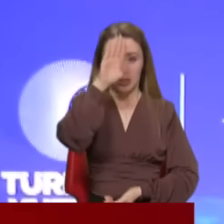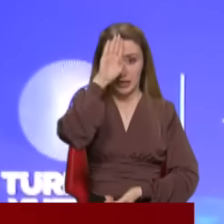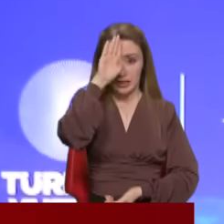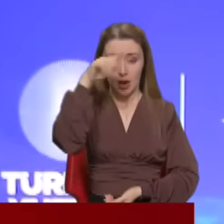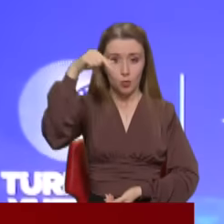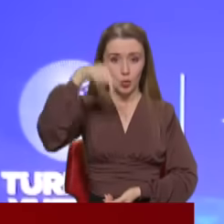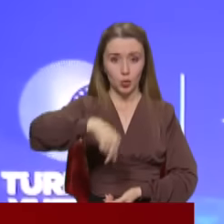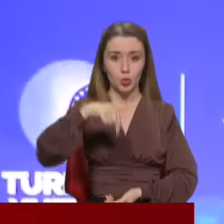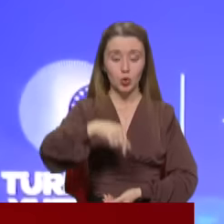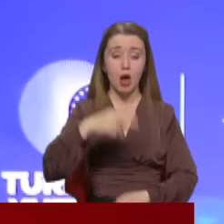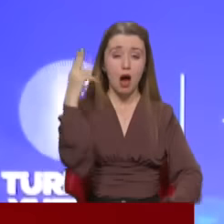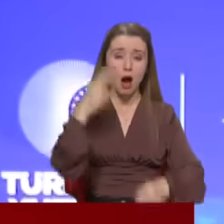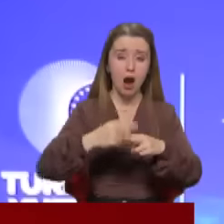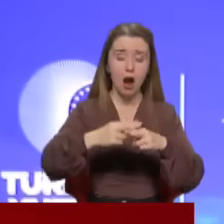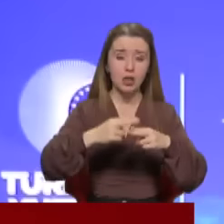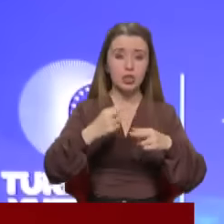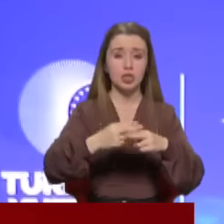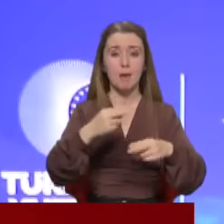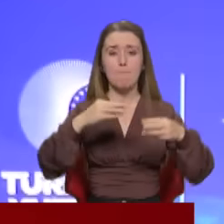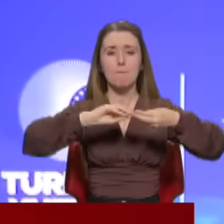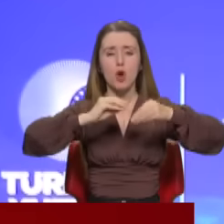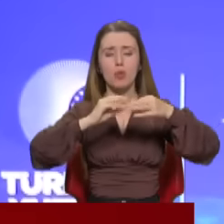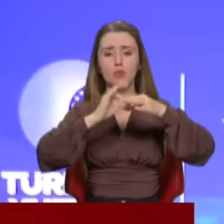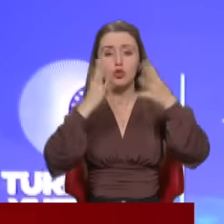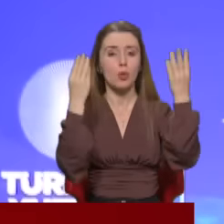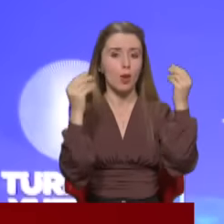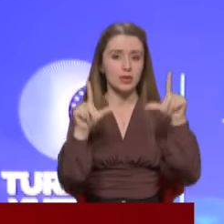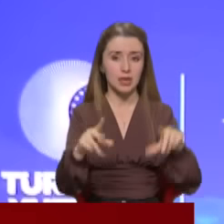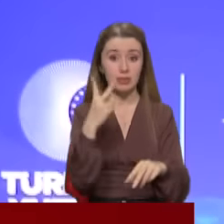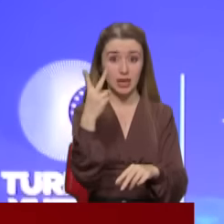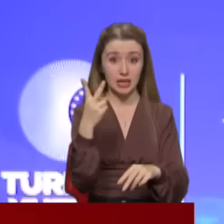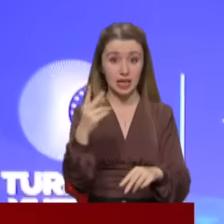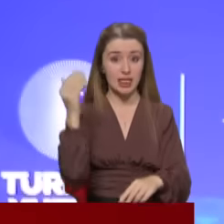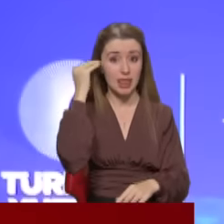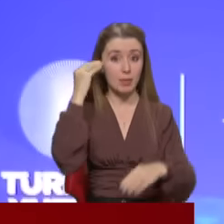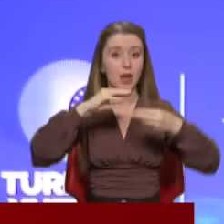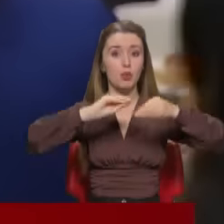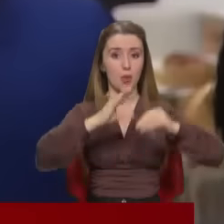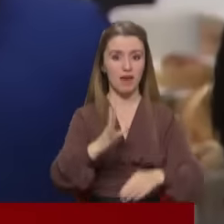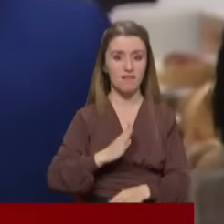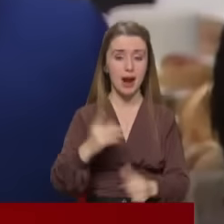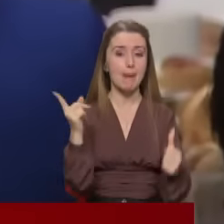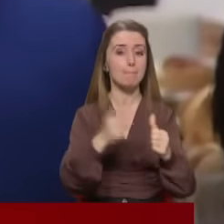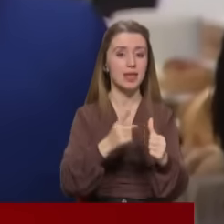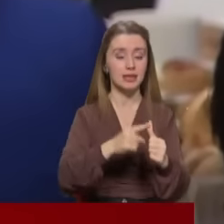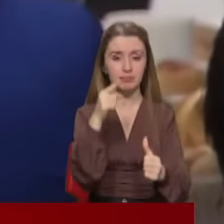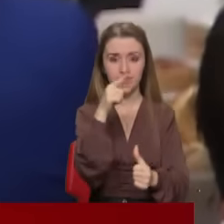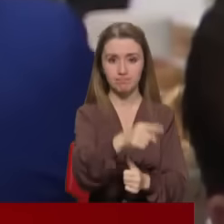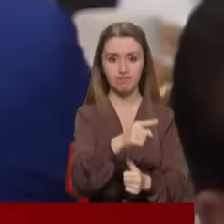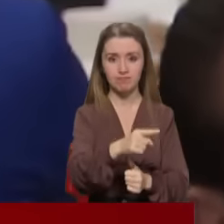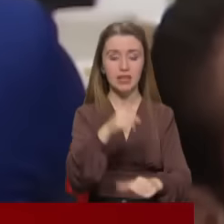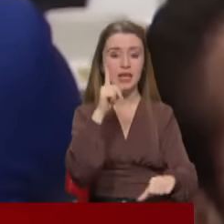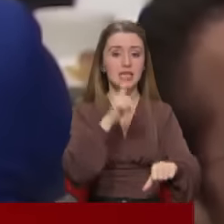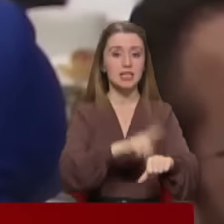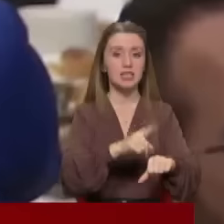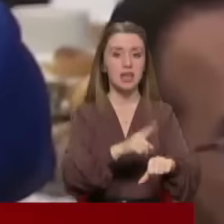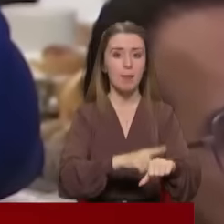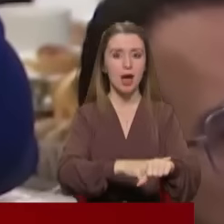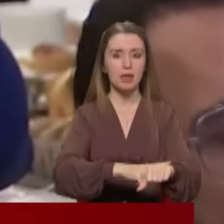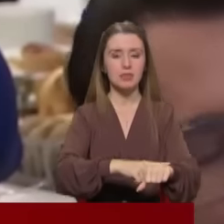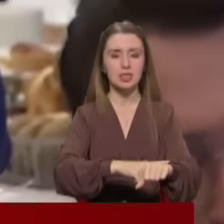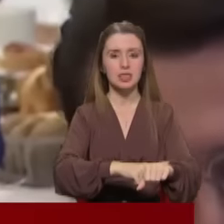İstanbul'umuzda acil çözülmesi bekleyen iki temel sorunumuz var. Biri zamanımızı